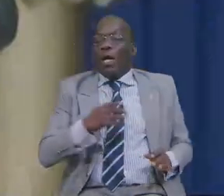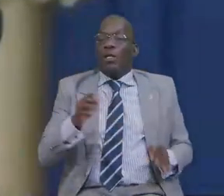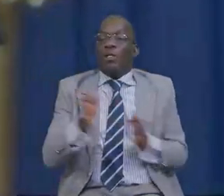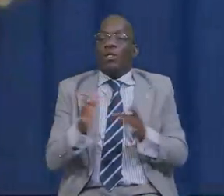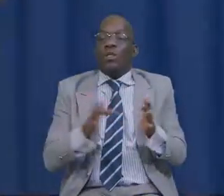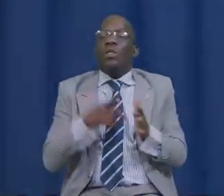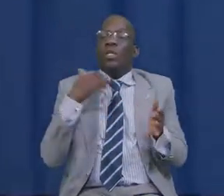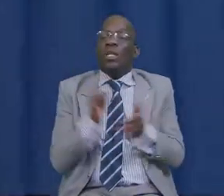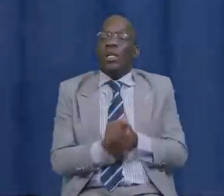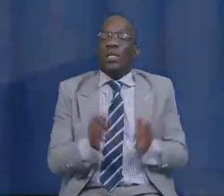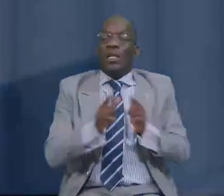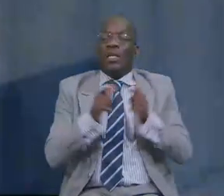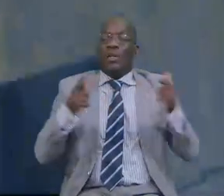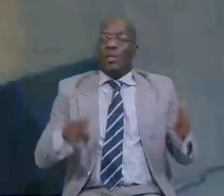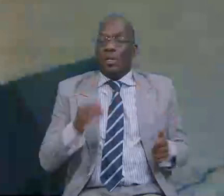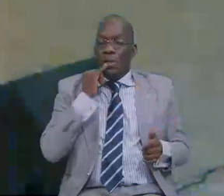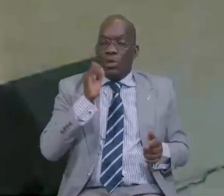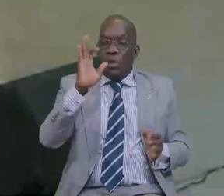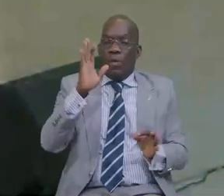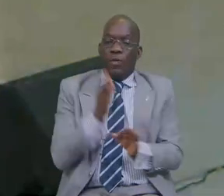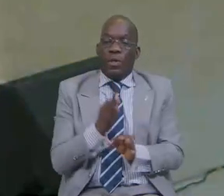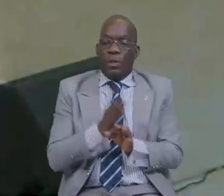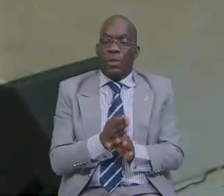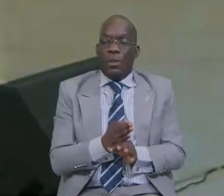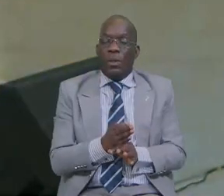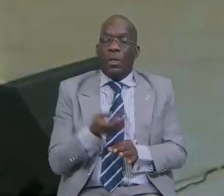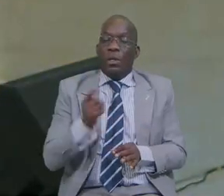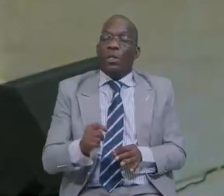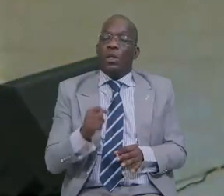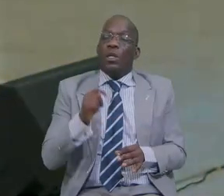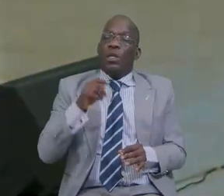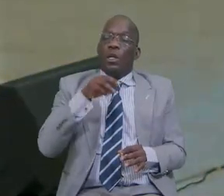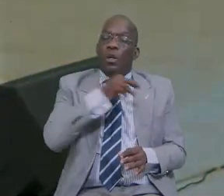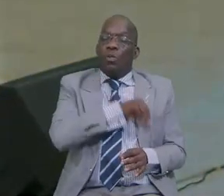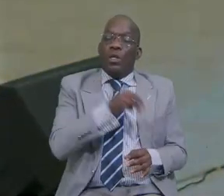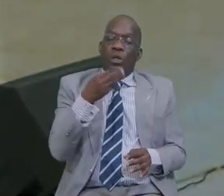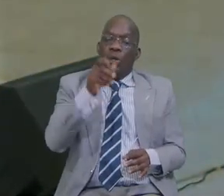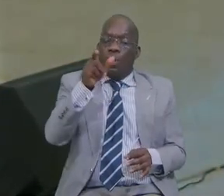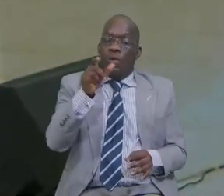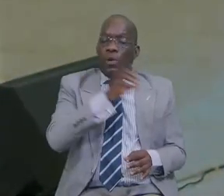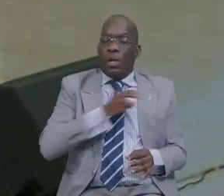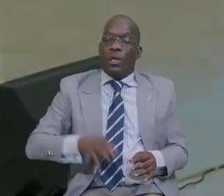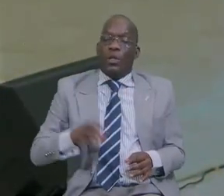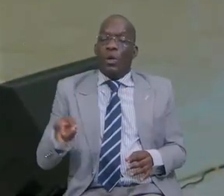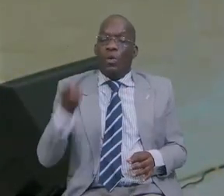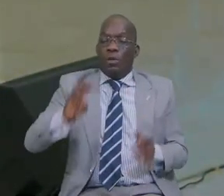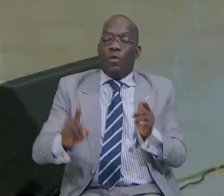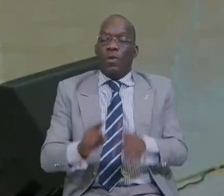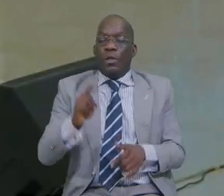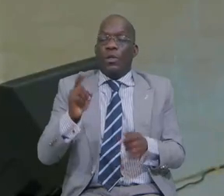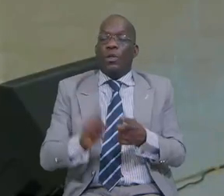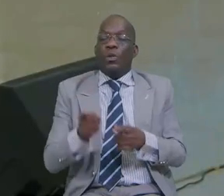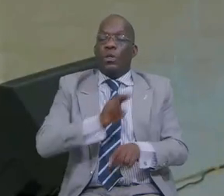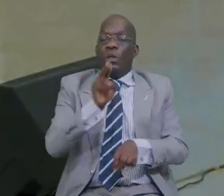Tu as reçu la bénédiction. Le ministère de Christ était pour Israël, c'est vrai. Mais pour ceux qui étaient